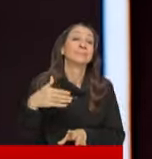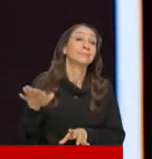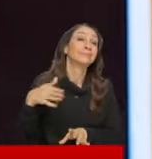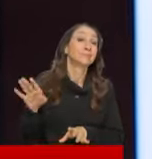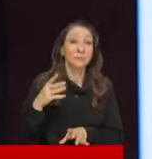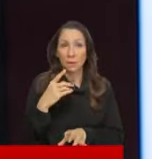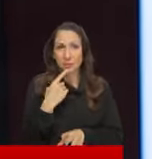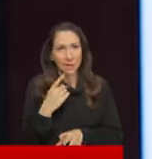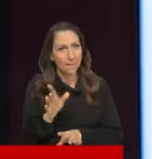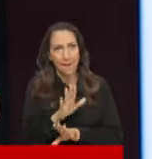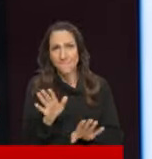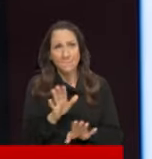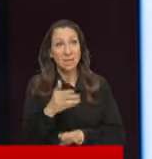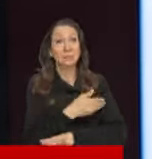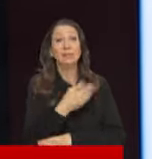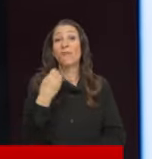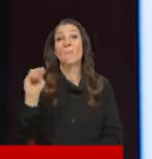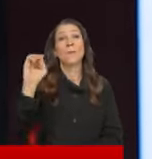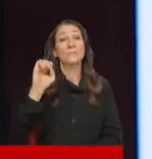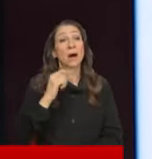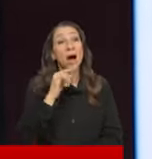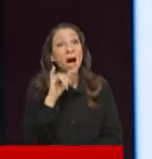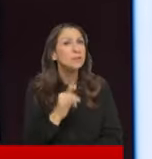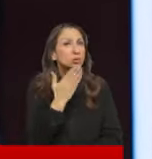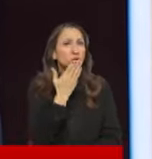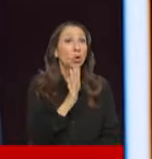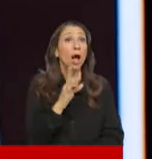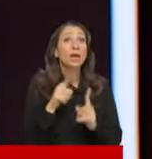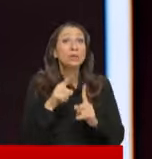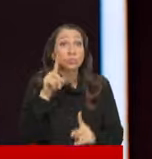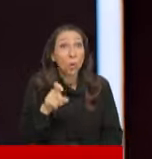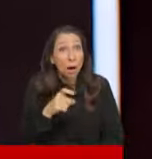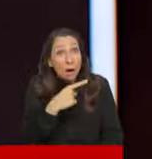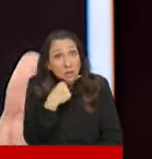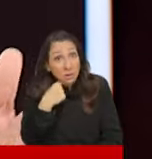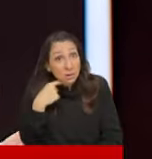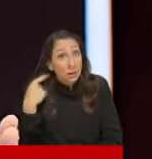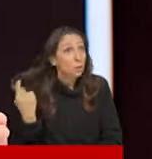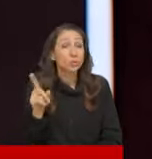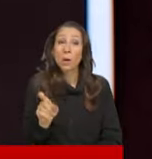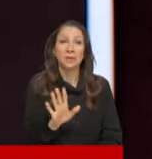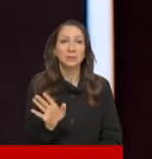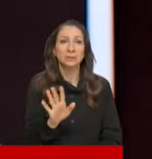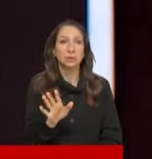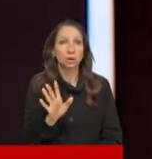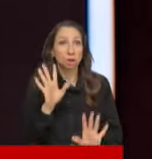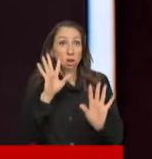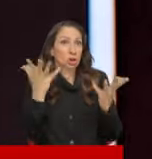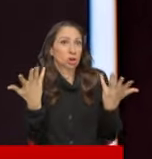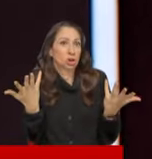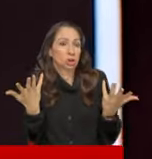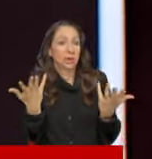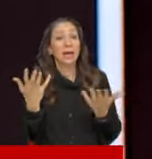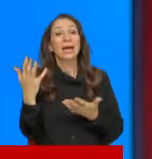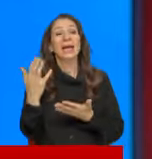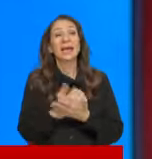ben Hizmet etmeyeceğim deme hakkımız asla yok hesap sorma asla asla yok peki şaşkınlık verece